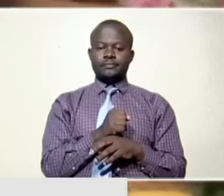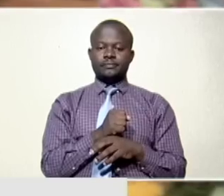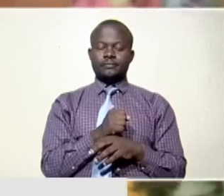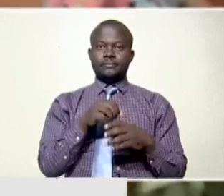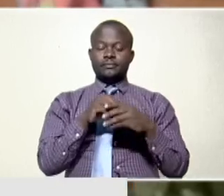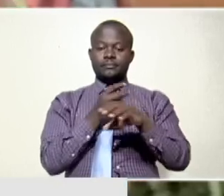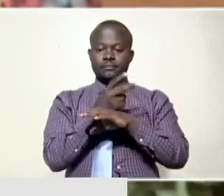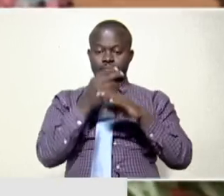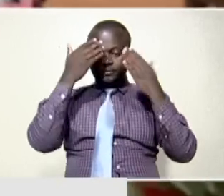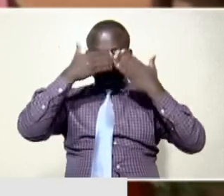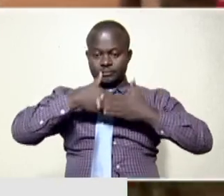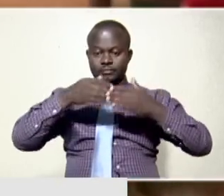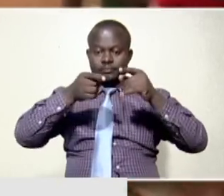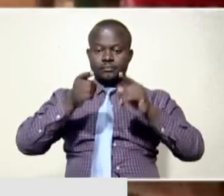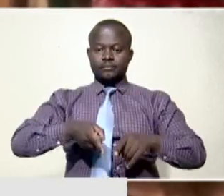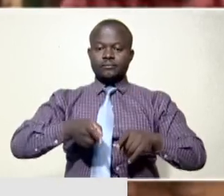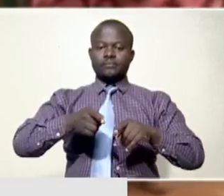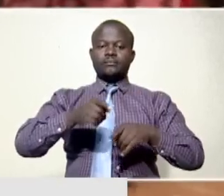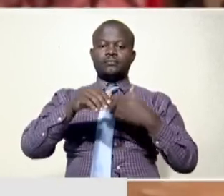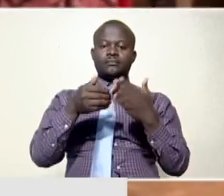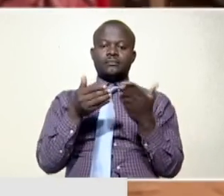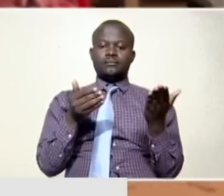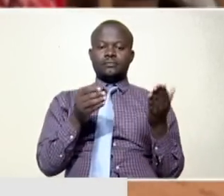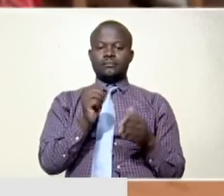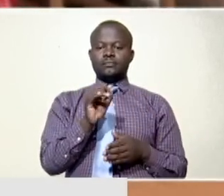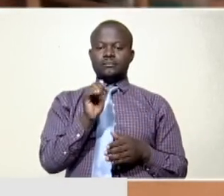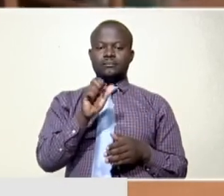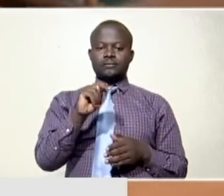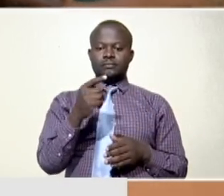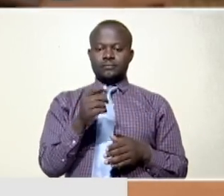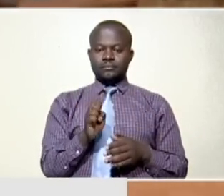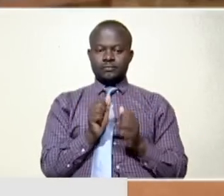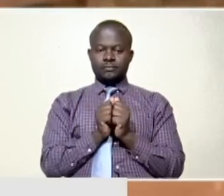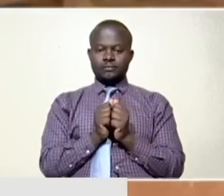Masaha ya nimugoroba tugeze mu gasoko ka nimugoroba ka Muyange